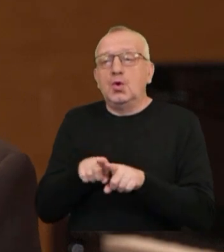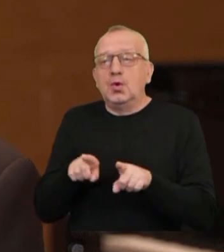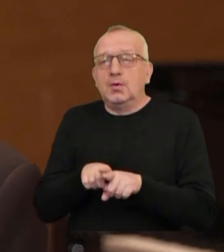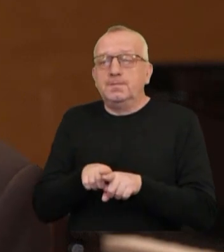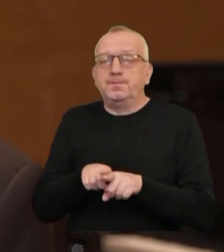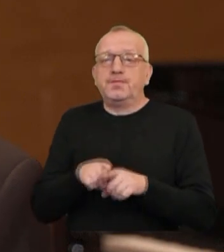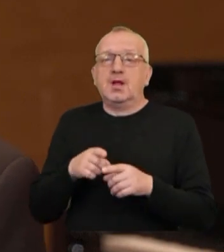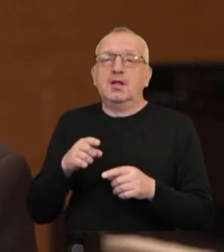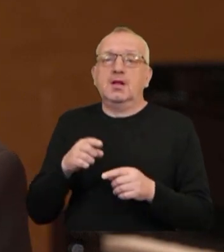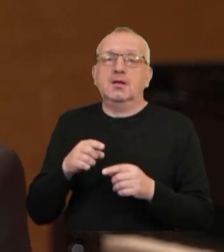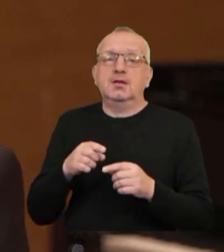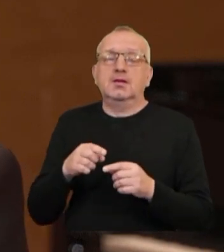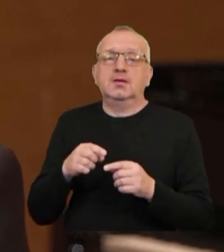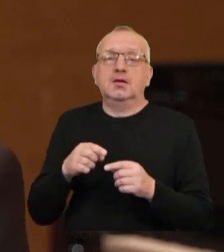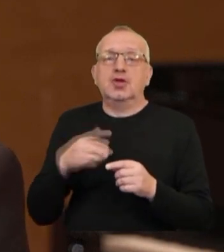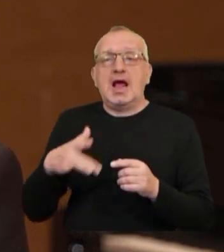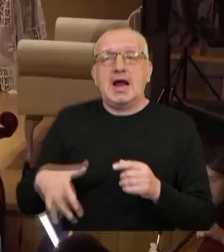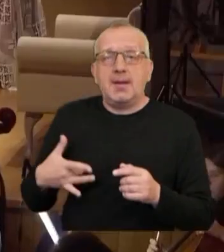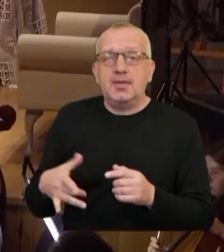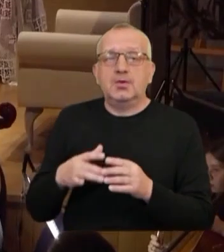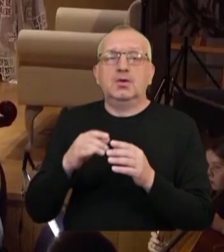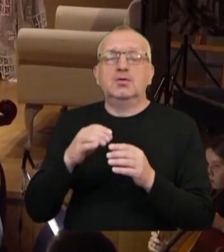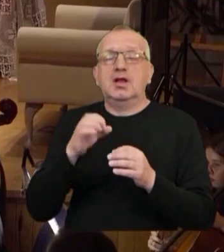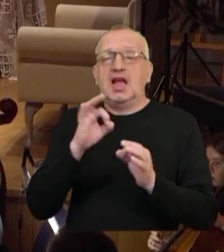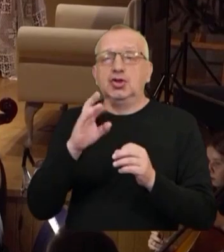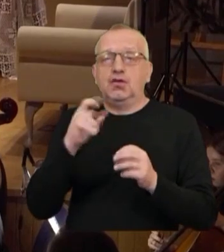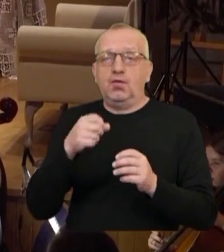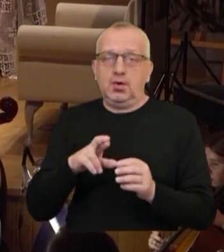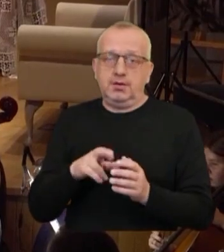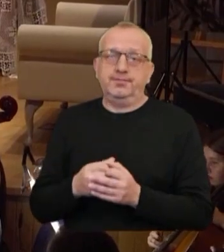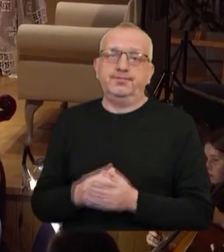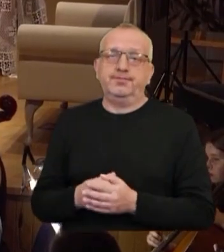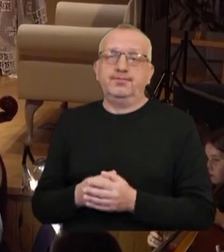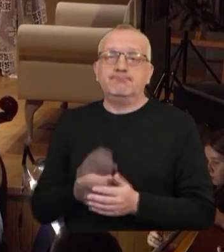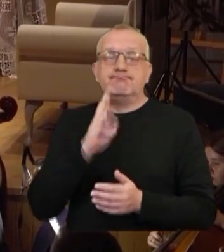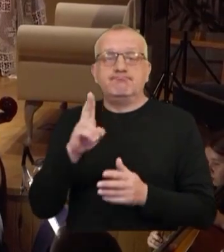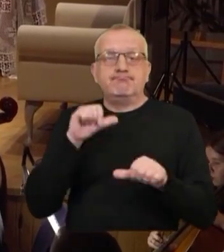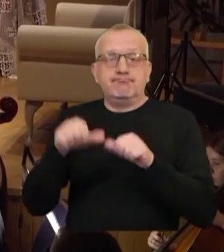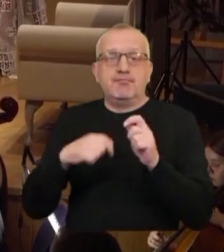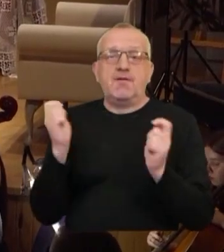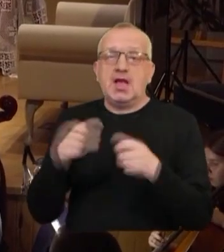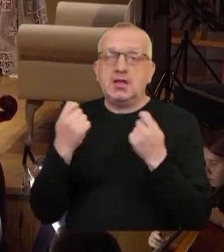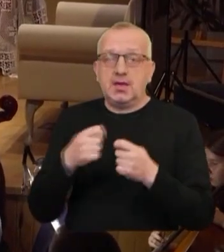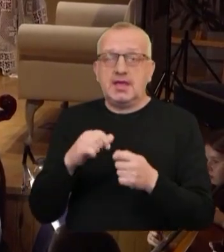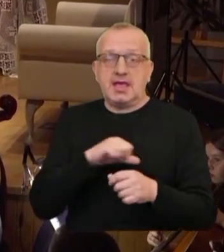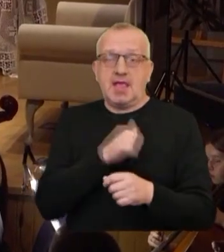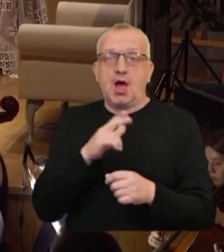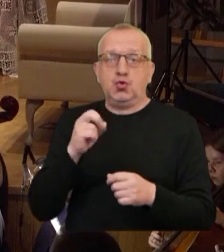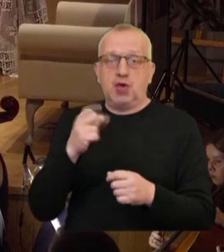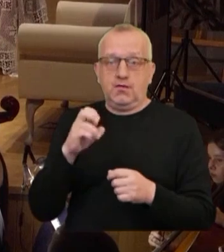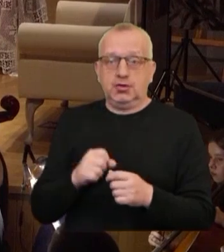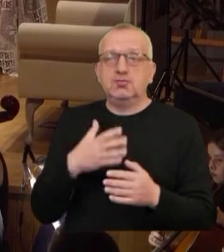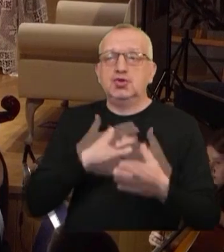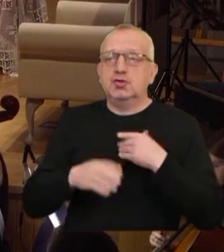jak Hrabina czy też Straszny Dwór. Z każdym rokiem festiwal imienia Jana Kusiewicza cieszy się coraz